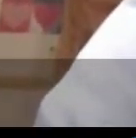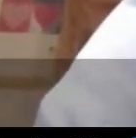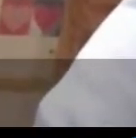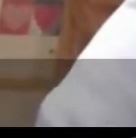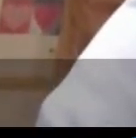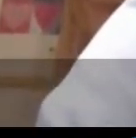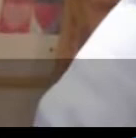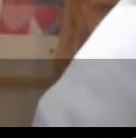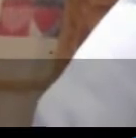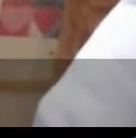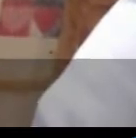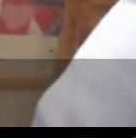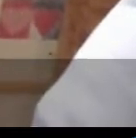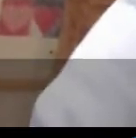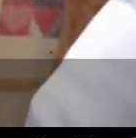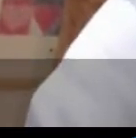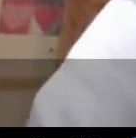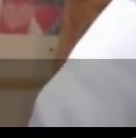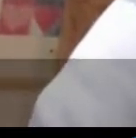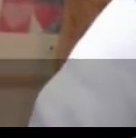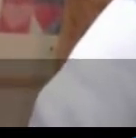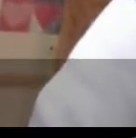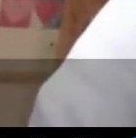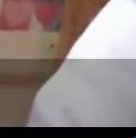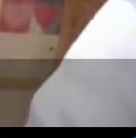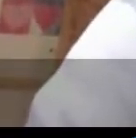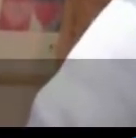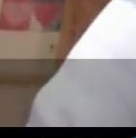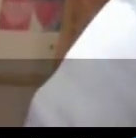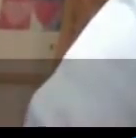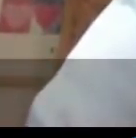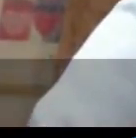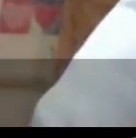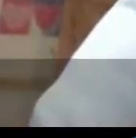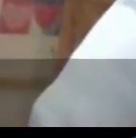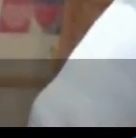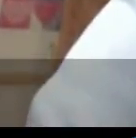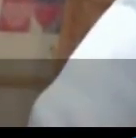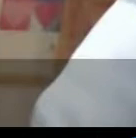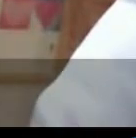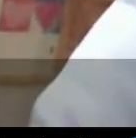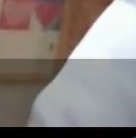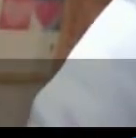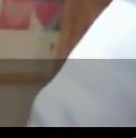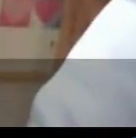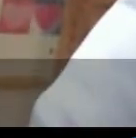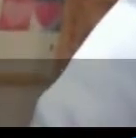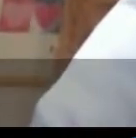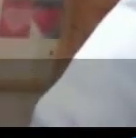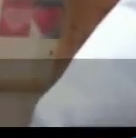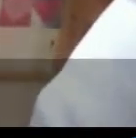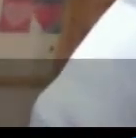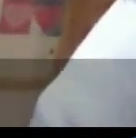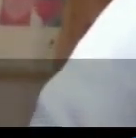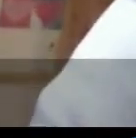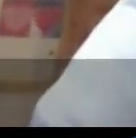הטכנולוגיה המתקדמת נמצאת. האתגר הגדול זה איך להביא את הטכנולוגיה, איך להביא את החדשנות